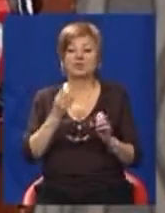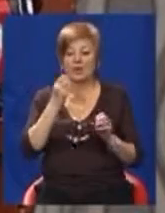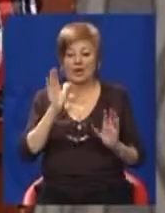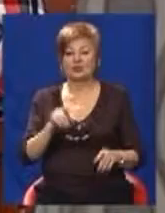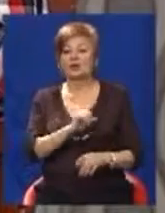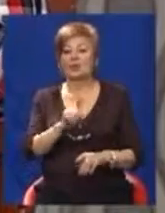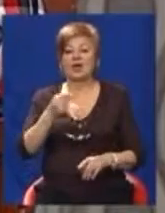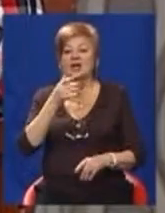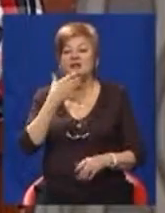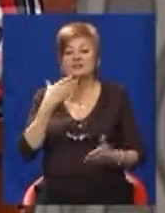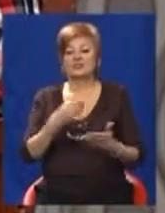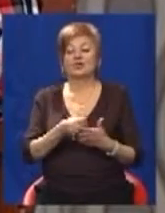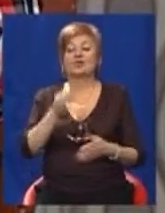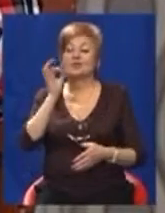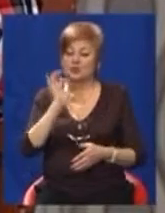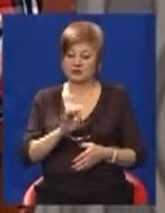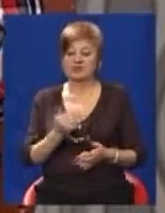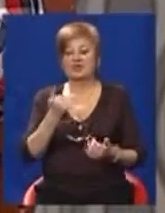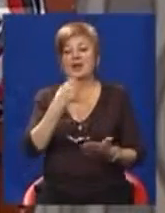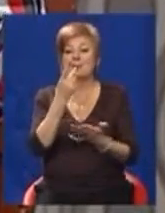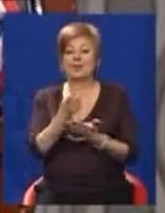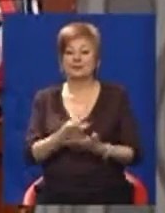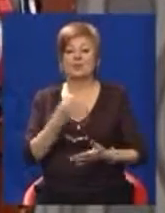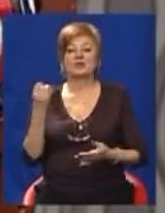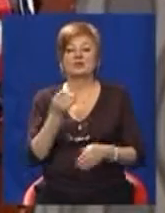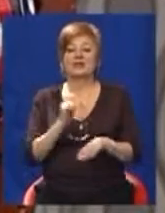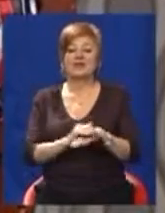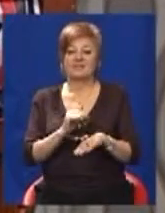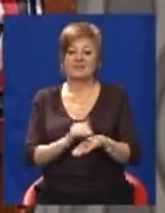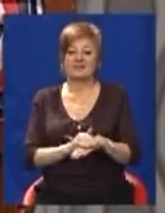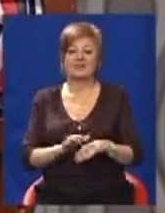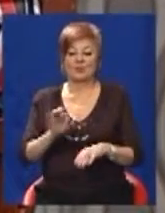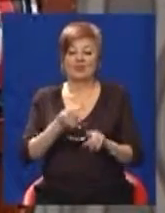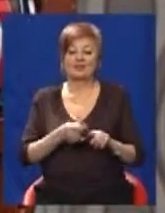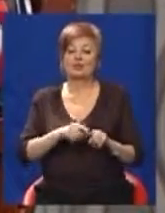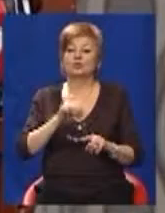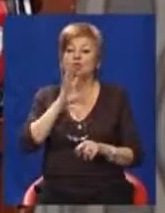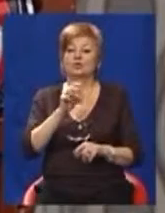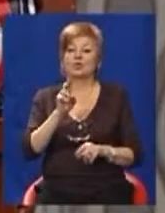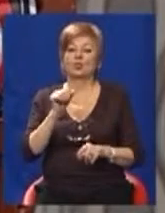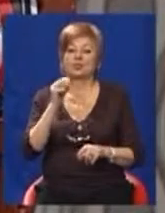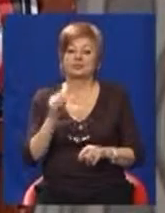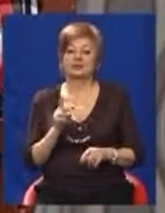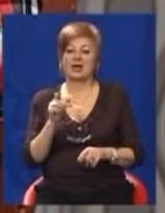свої смаки. Тож давайте переглянемо про цікаві факти, власне, про цю собачку